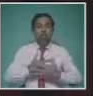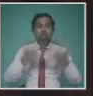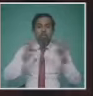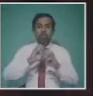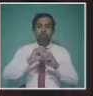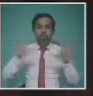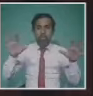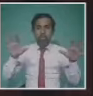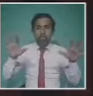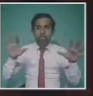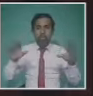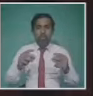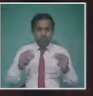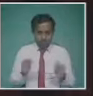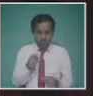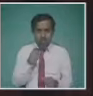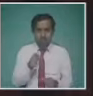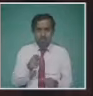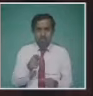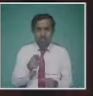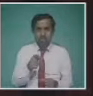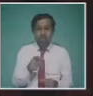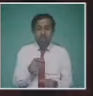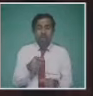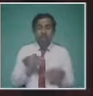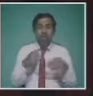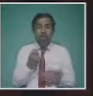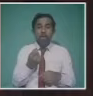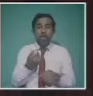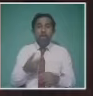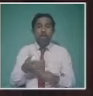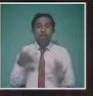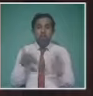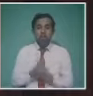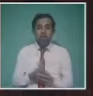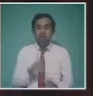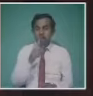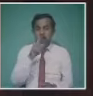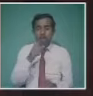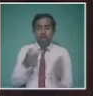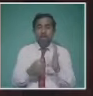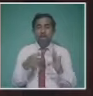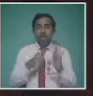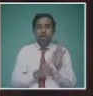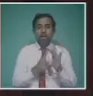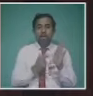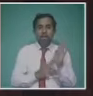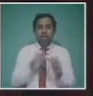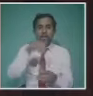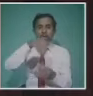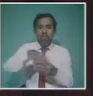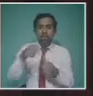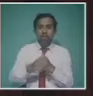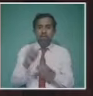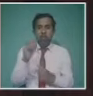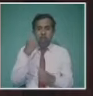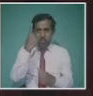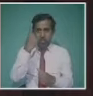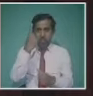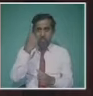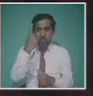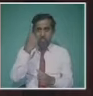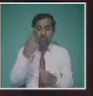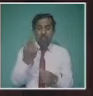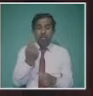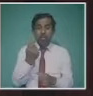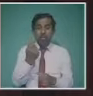ප්‍රචාරයක් දැන් මේක හම්බයක්ද මේ තක්කඩි ආර්ථික ක්‍රමයේ එක ප්‍රතිඵලයක් තීනපේමාලේ මේ ක්‍රමය තුළ බිහිවෙච්ච පළවෙනි ඒ